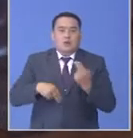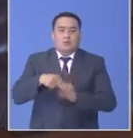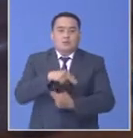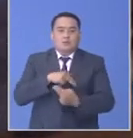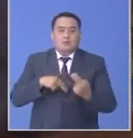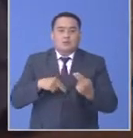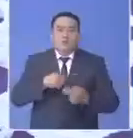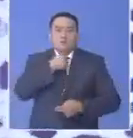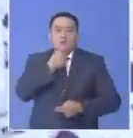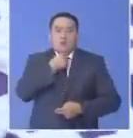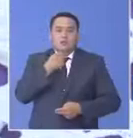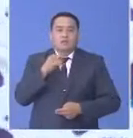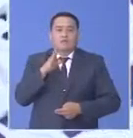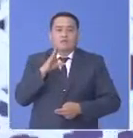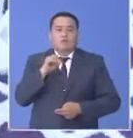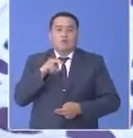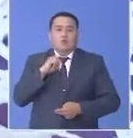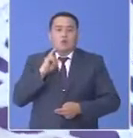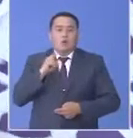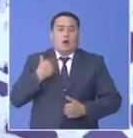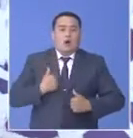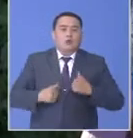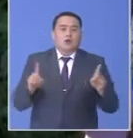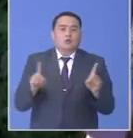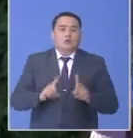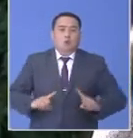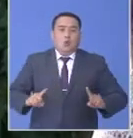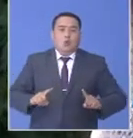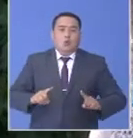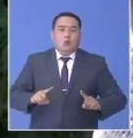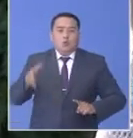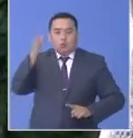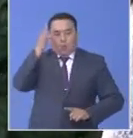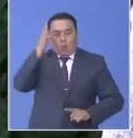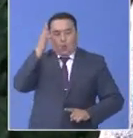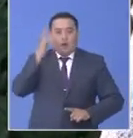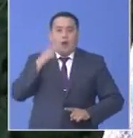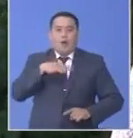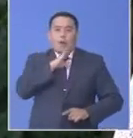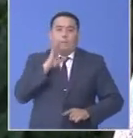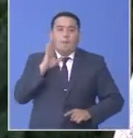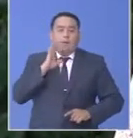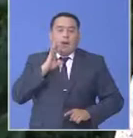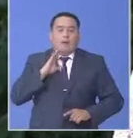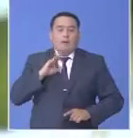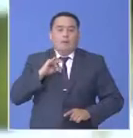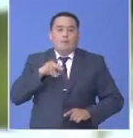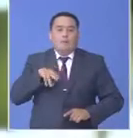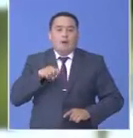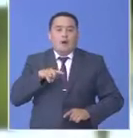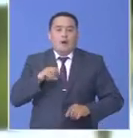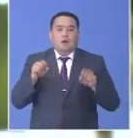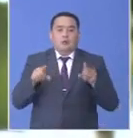предприниматели. Старшим внуком чета Алдабергеновых гордится особо. Он доктор наук. Мать героиня Магрипа апа носит